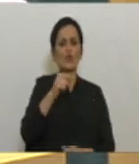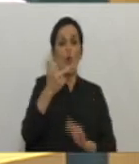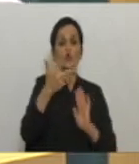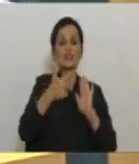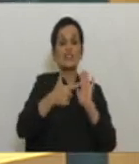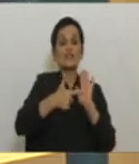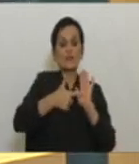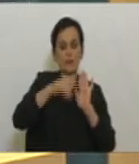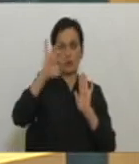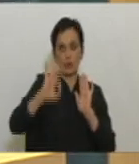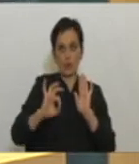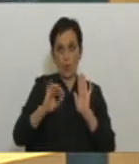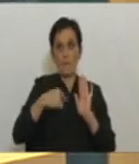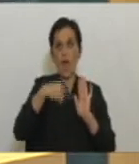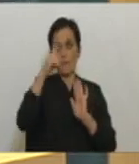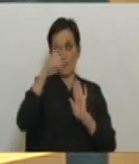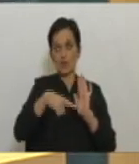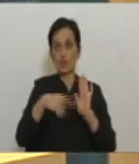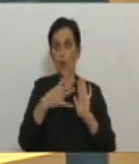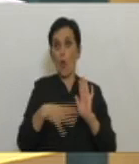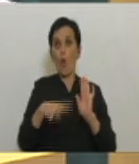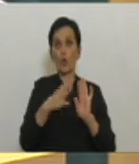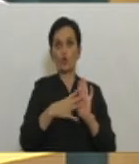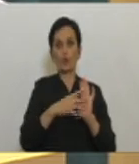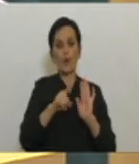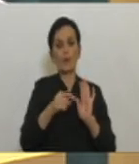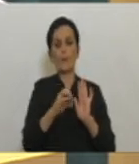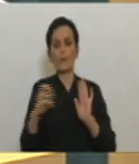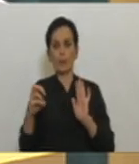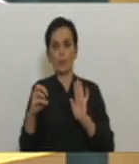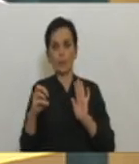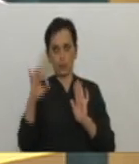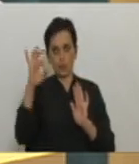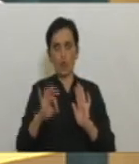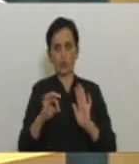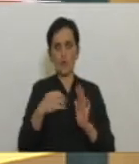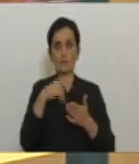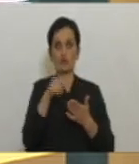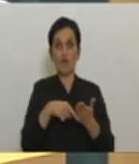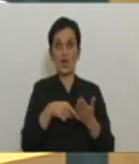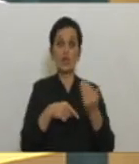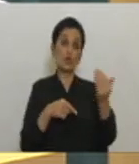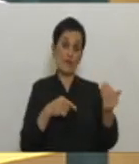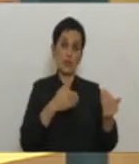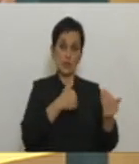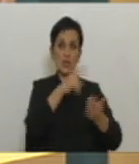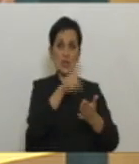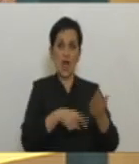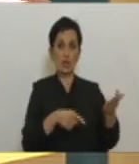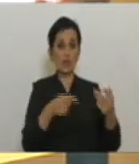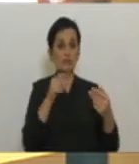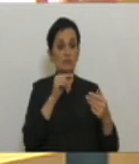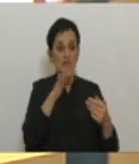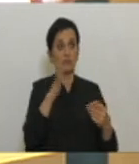0.37 მეასედი პროცენტია და მე მჯერა 99.0 რაღაც მეათედი და მეასედი პროცენტები და თქვენ დაიჯერეთ მაგ დამთხოვებით, იმიტომ